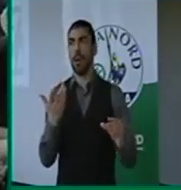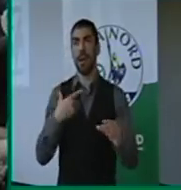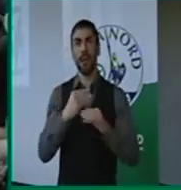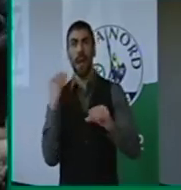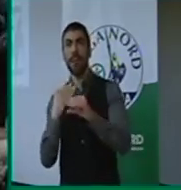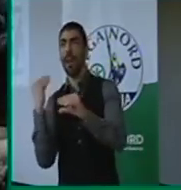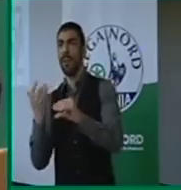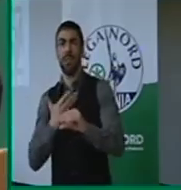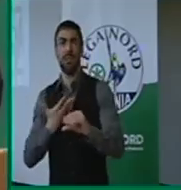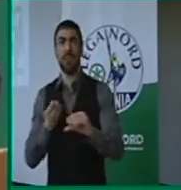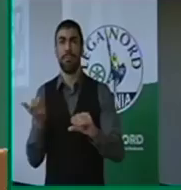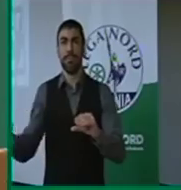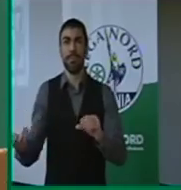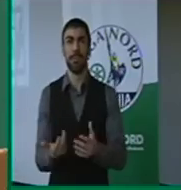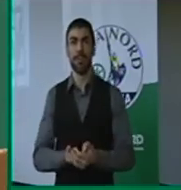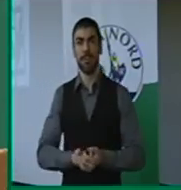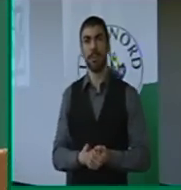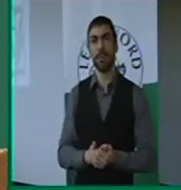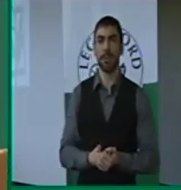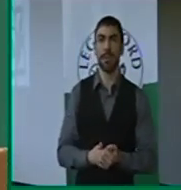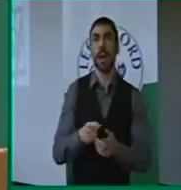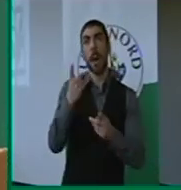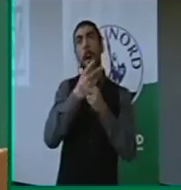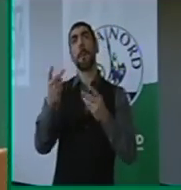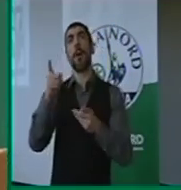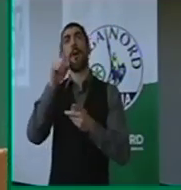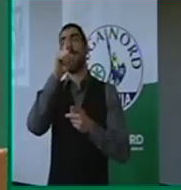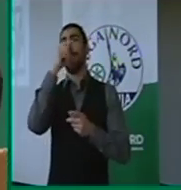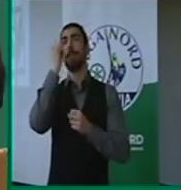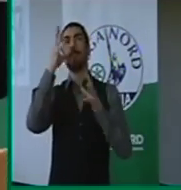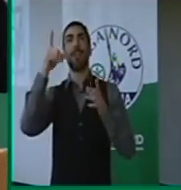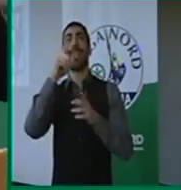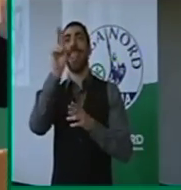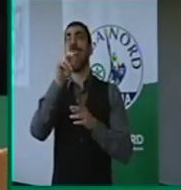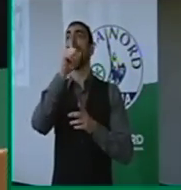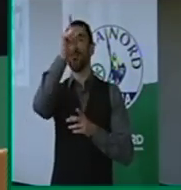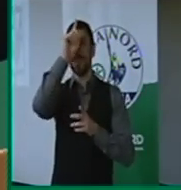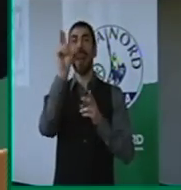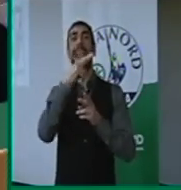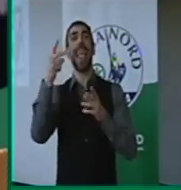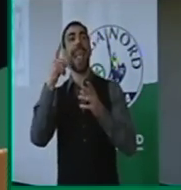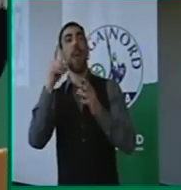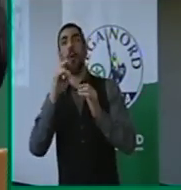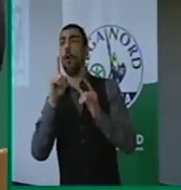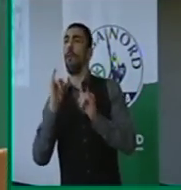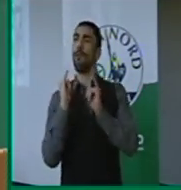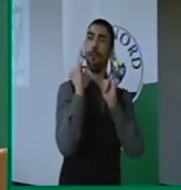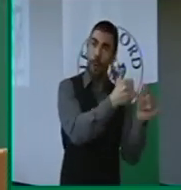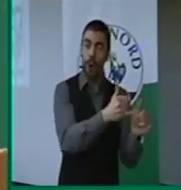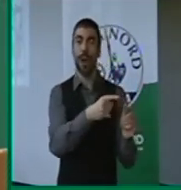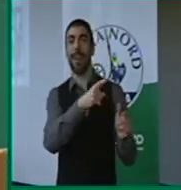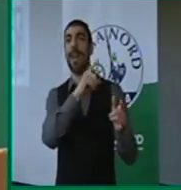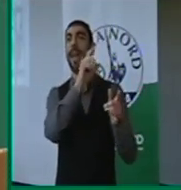Eh allora immaginate Quindi questa Germania che esce dall'euro e la sua moneta si rafforza e immaginate